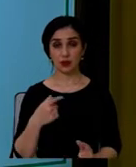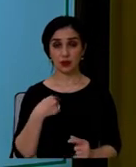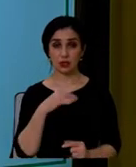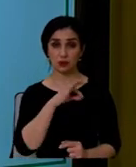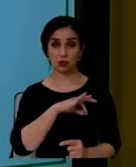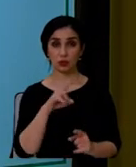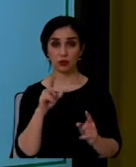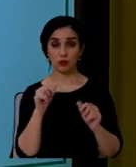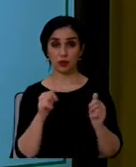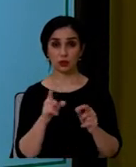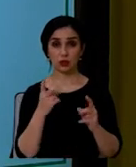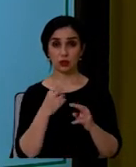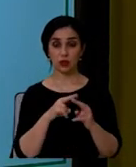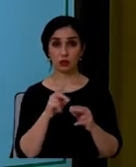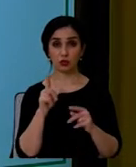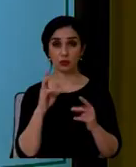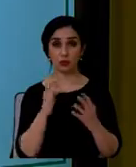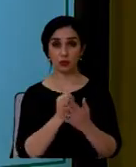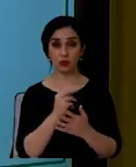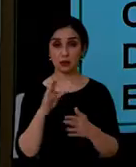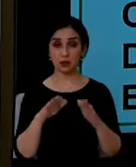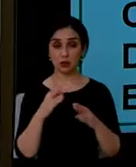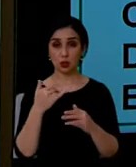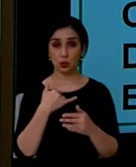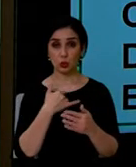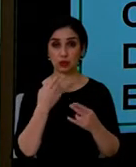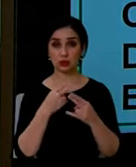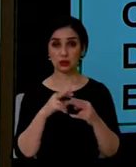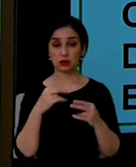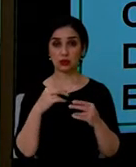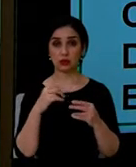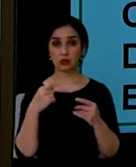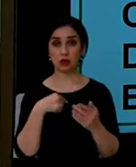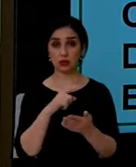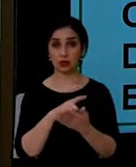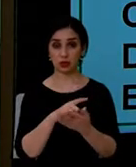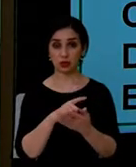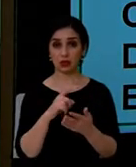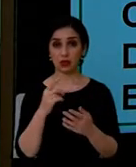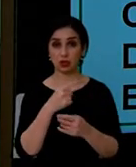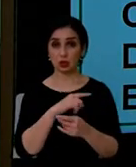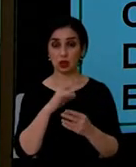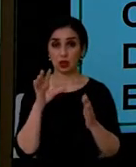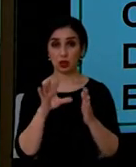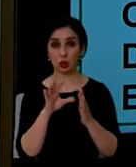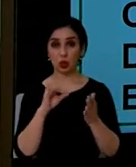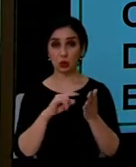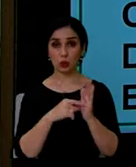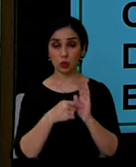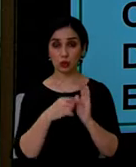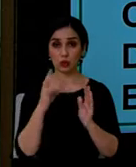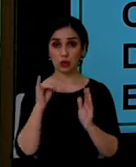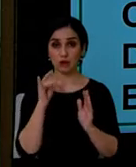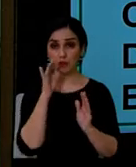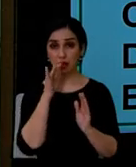использую формулу для того, чтобы найти массу. У меня получается, что я должна силу тока умножить